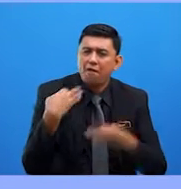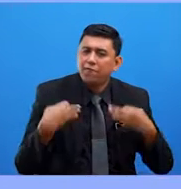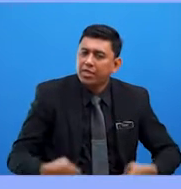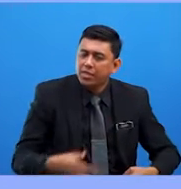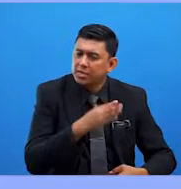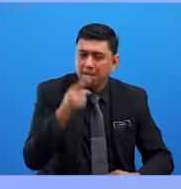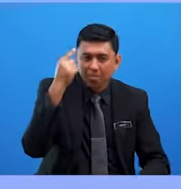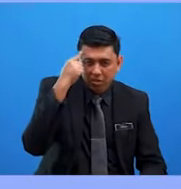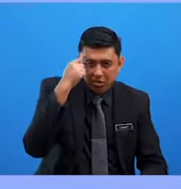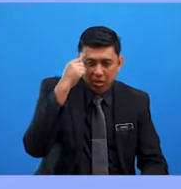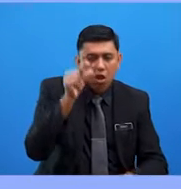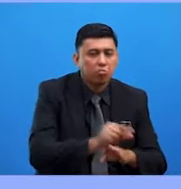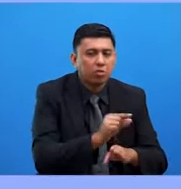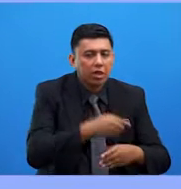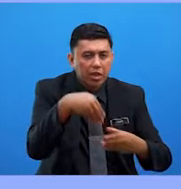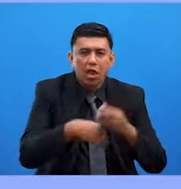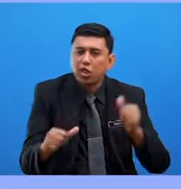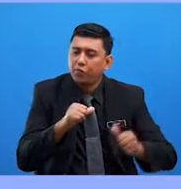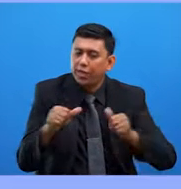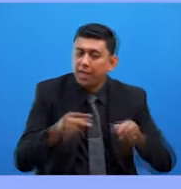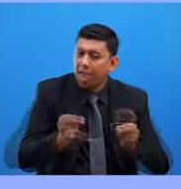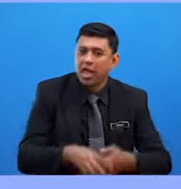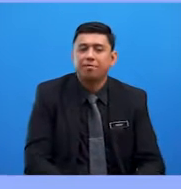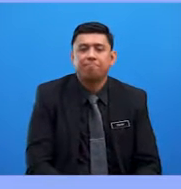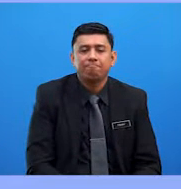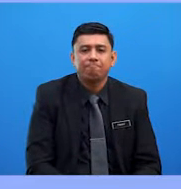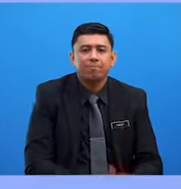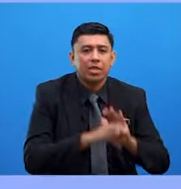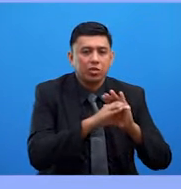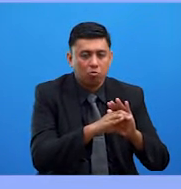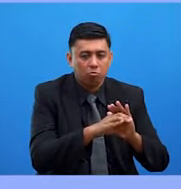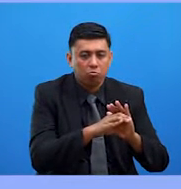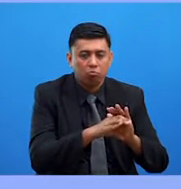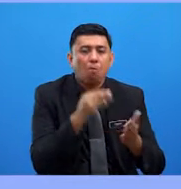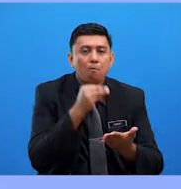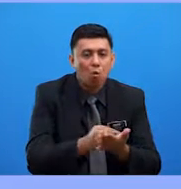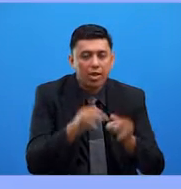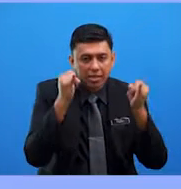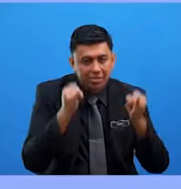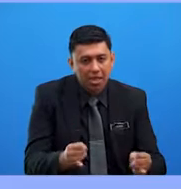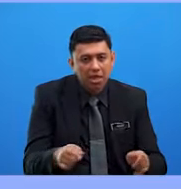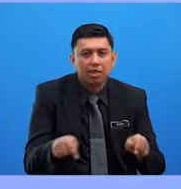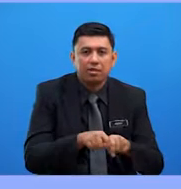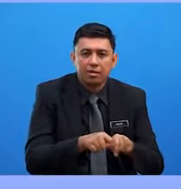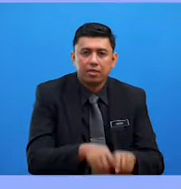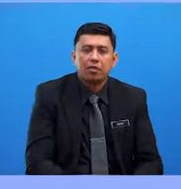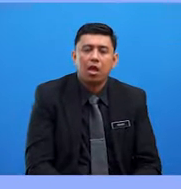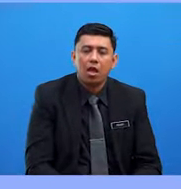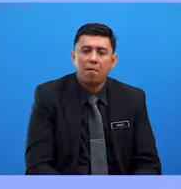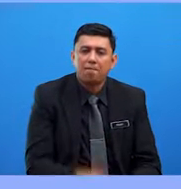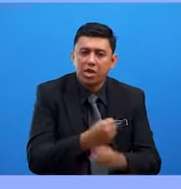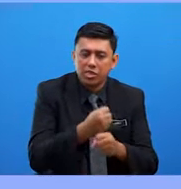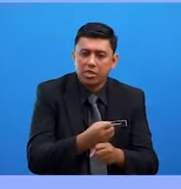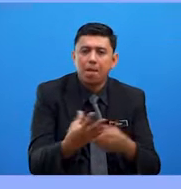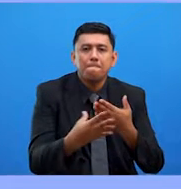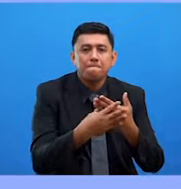yang digunakan dalam aktiviti perniagaan. Contoh modal insan seperti buruh mahir